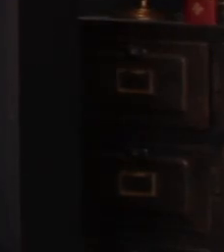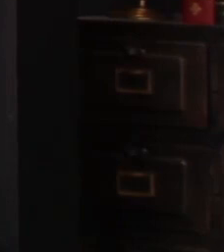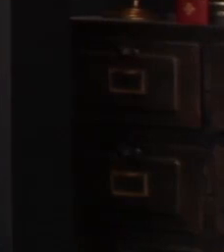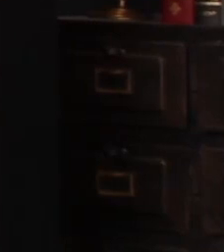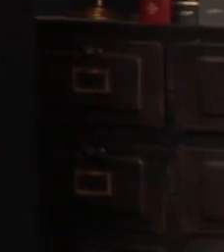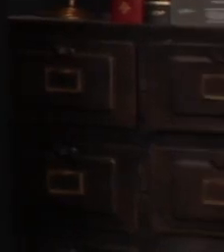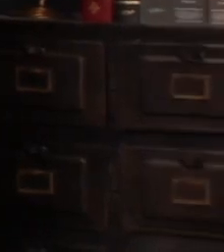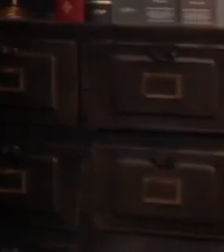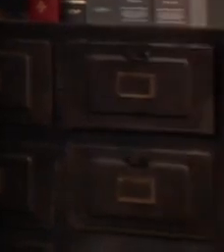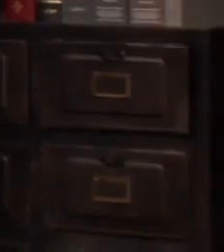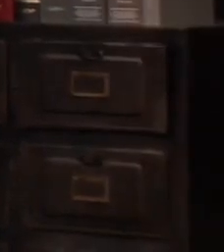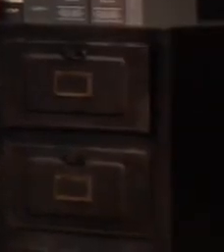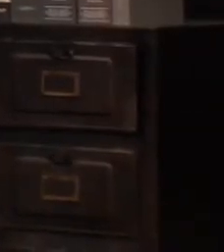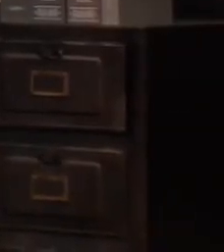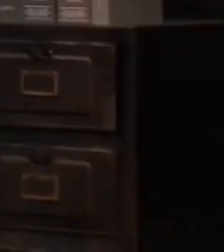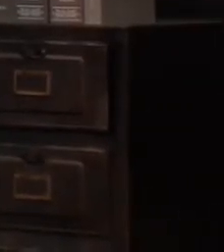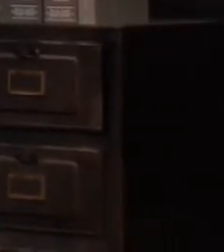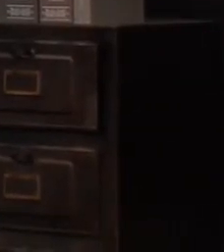설정